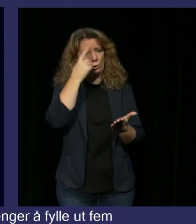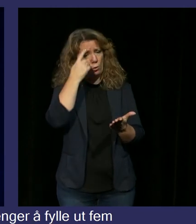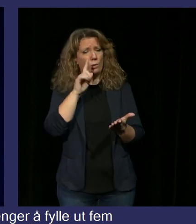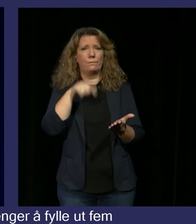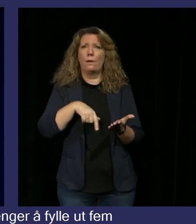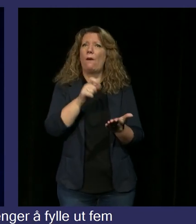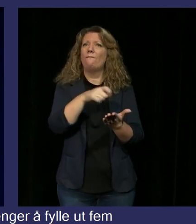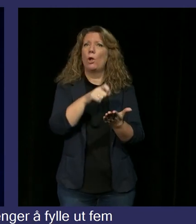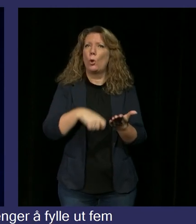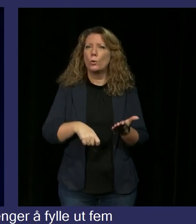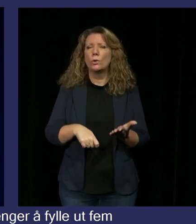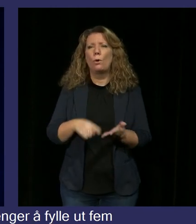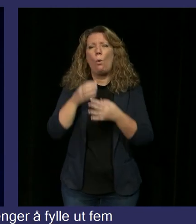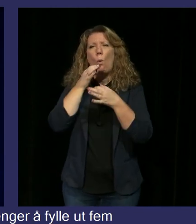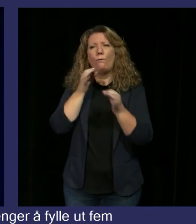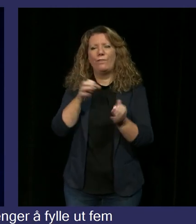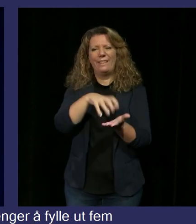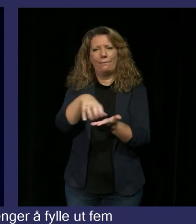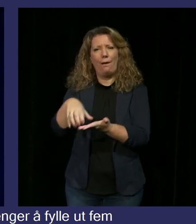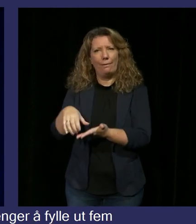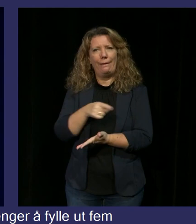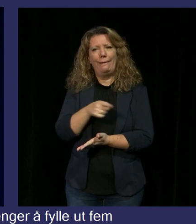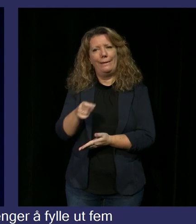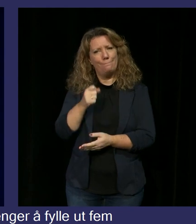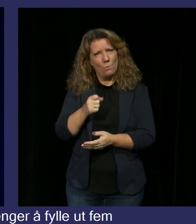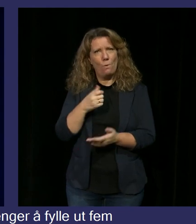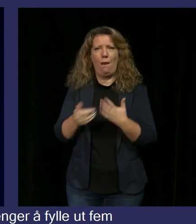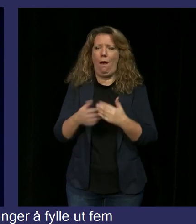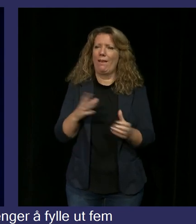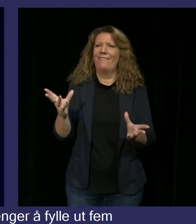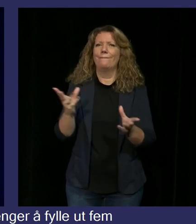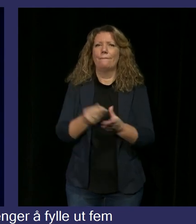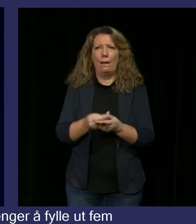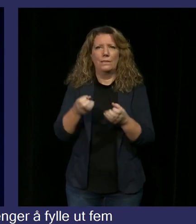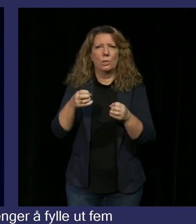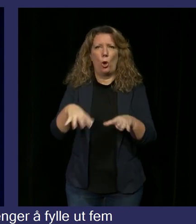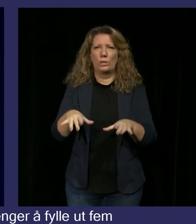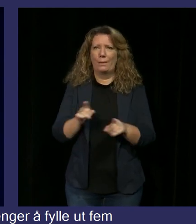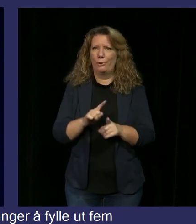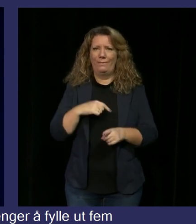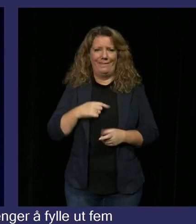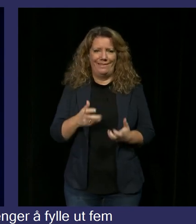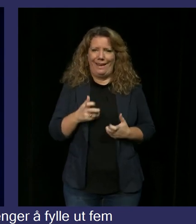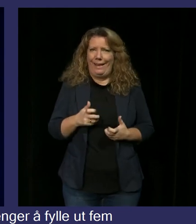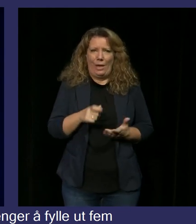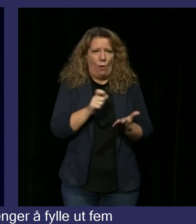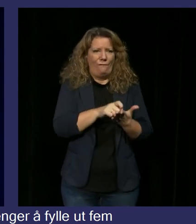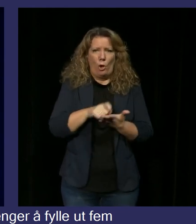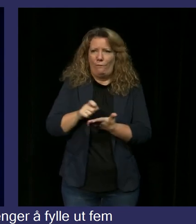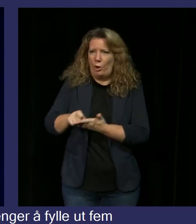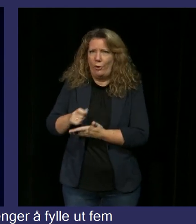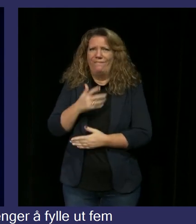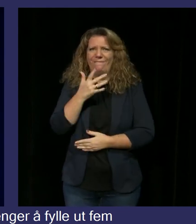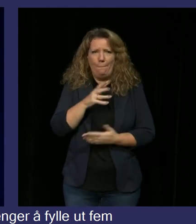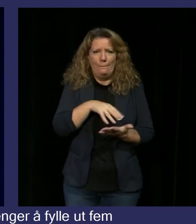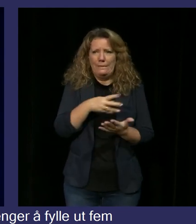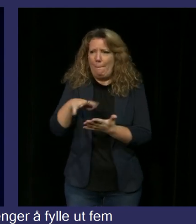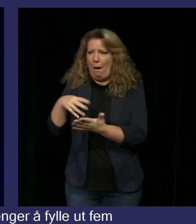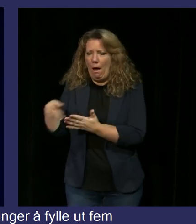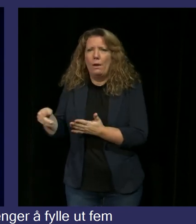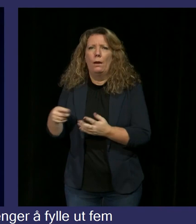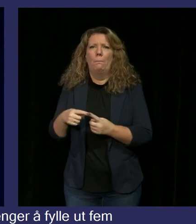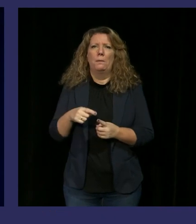lage felles løsninger som gjør at vi ikke trenger fylle ut 5 skjemaer med informasjon, men kanskje bare